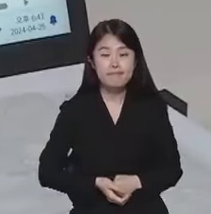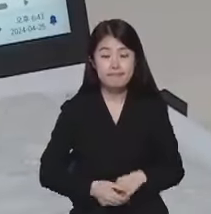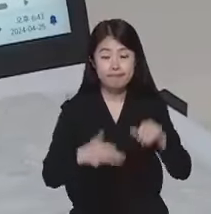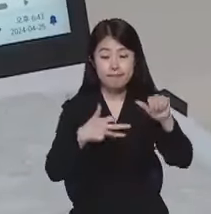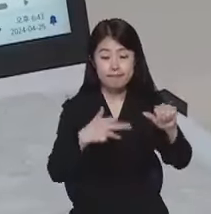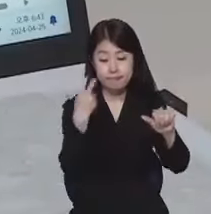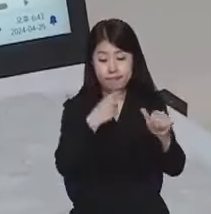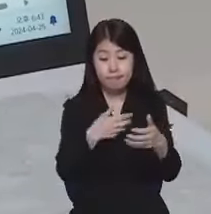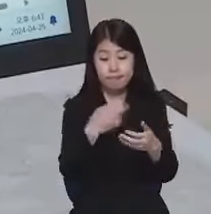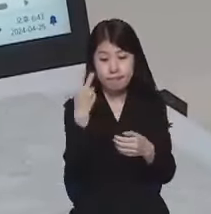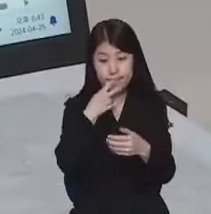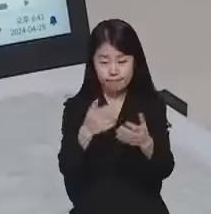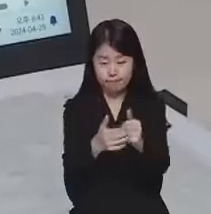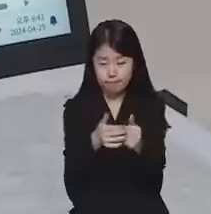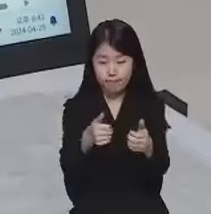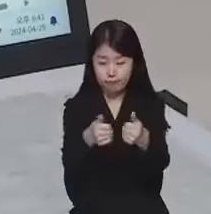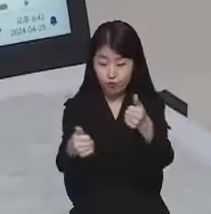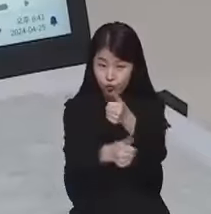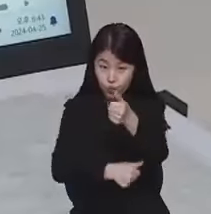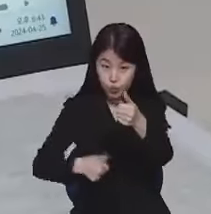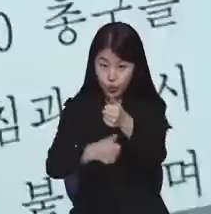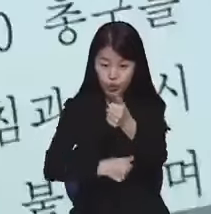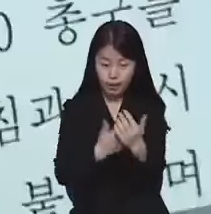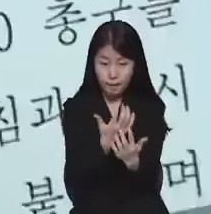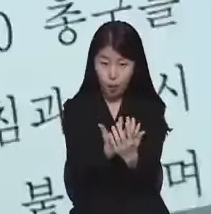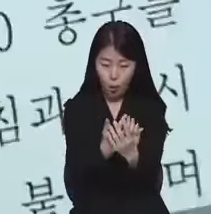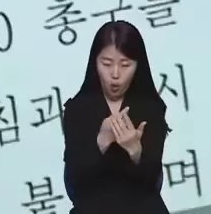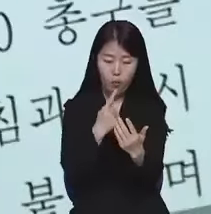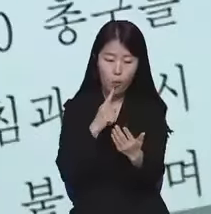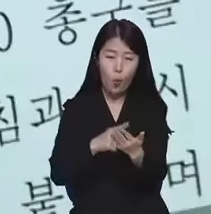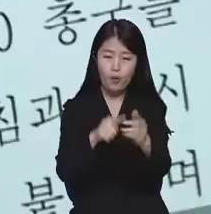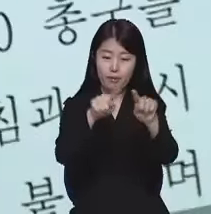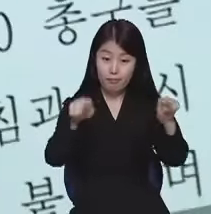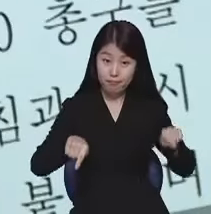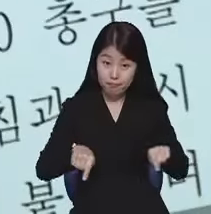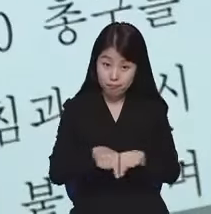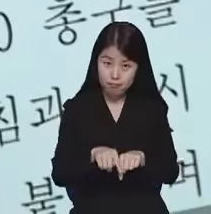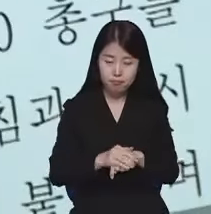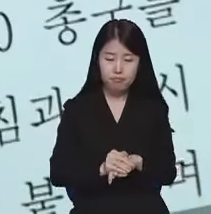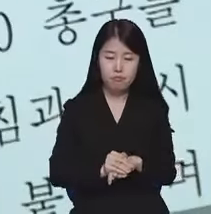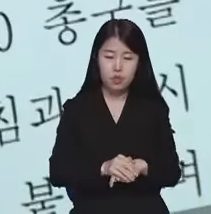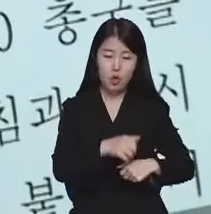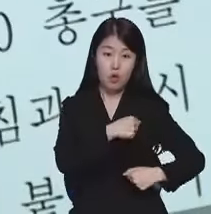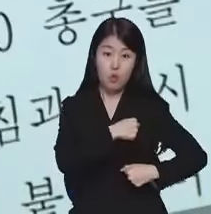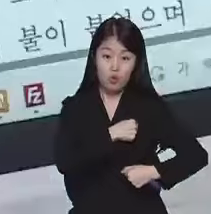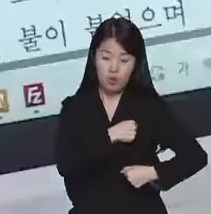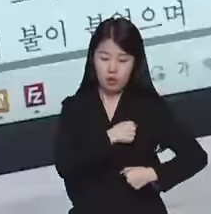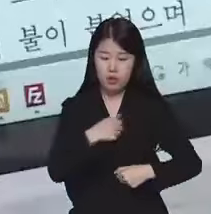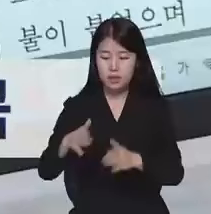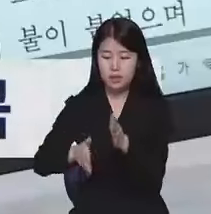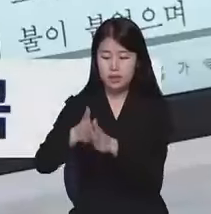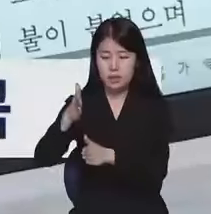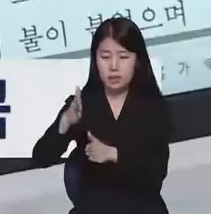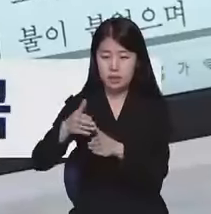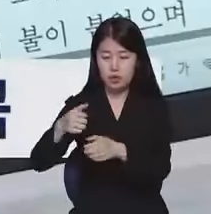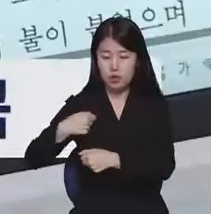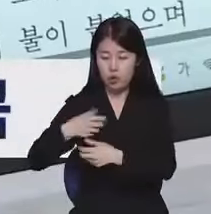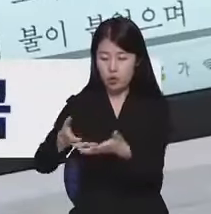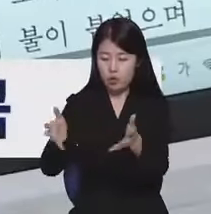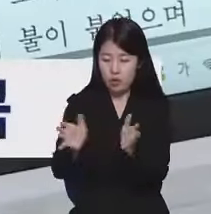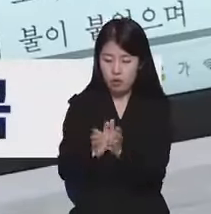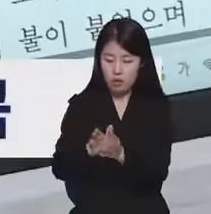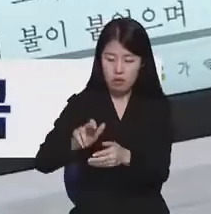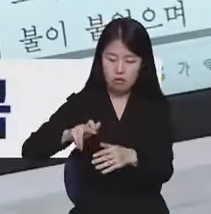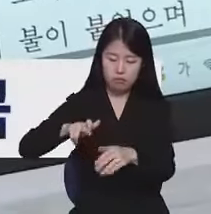5.18 진상규명조사위원회가 내놓은 과제별 보고서입니다. 계엄군이 시위대 장갑차에 치여 자위권을 발동했다고 기록돼